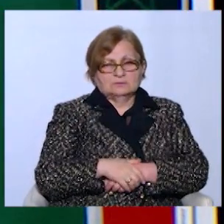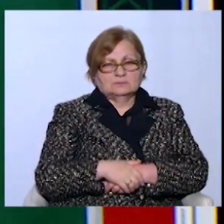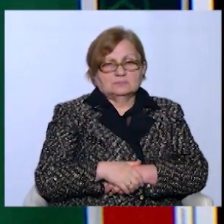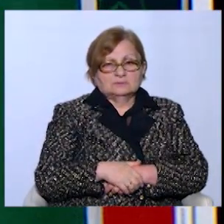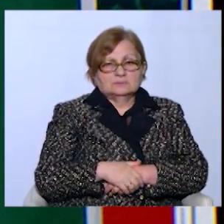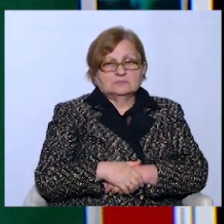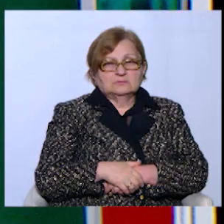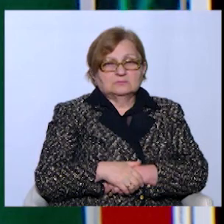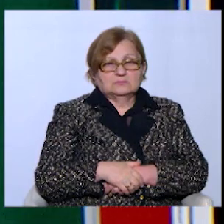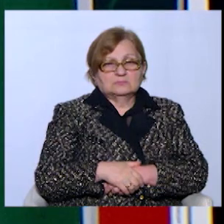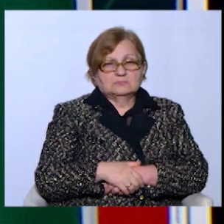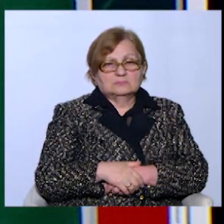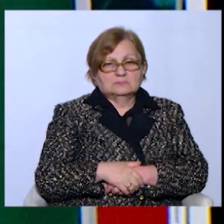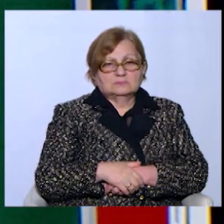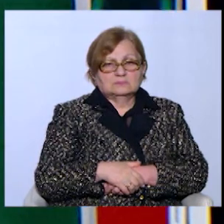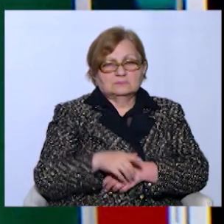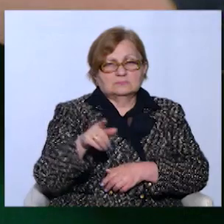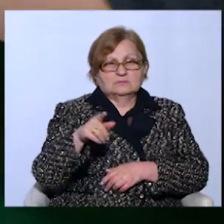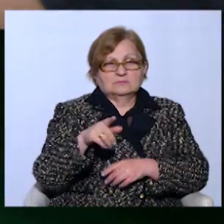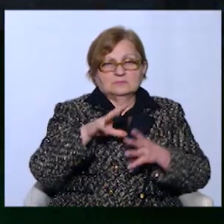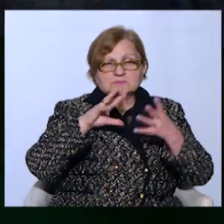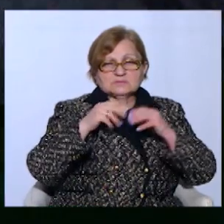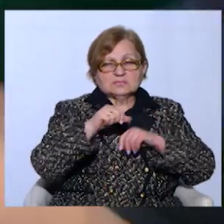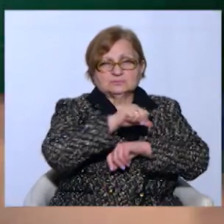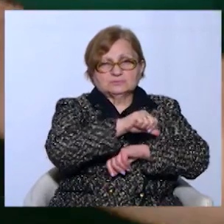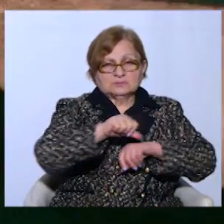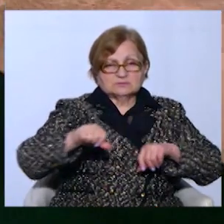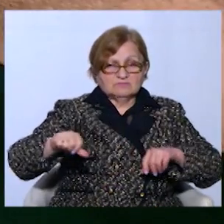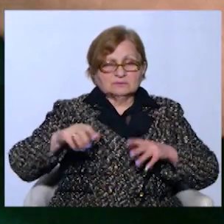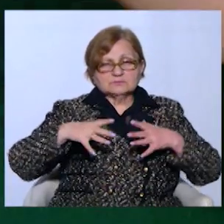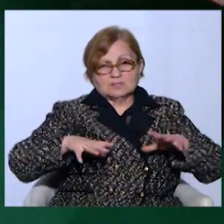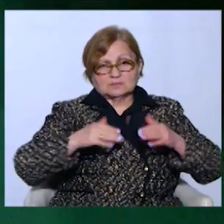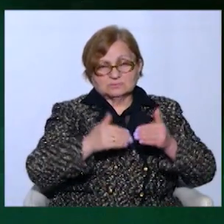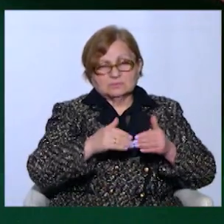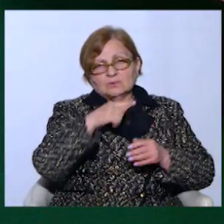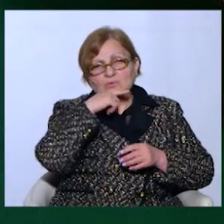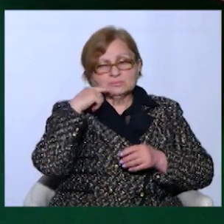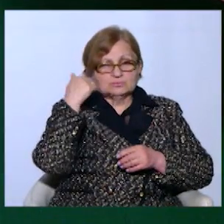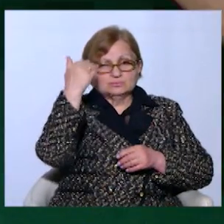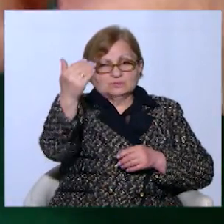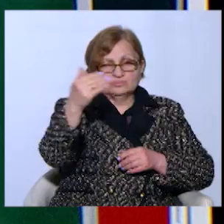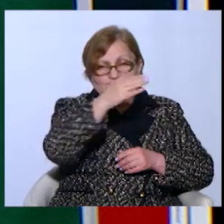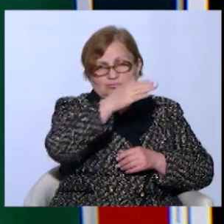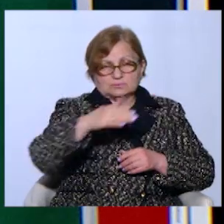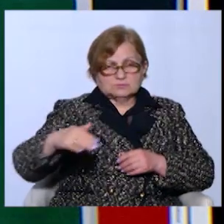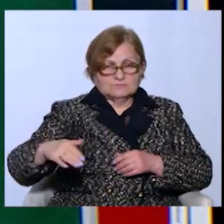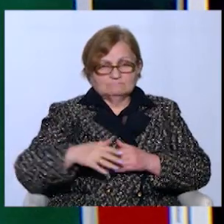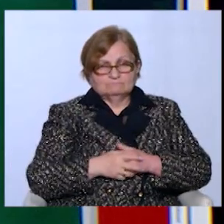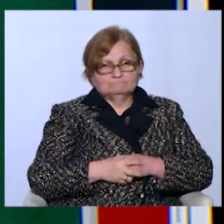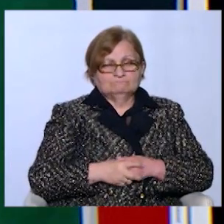აქ შევხედოთ, აი საერთო საზღვარი საქართველოსა და რუსეთ შორის. დიახ, ეს